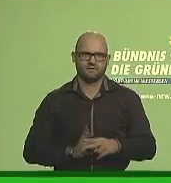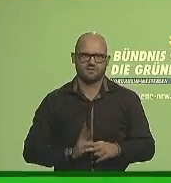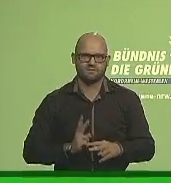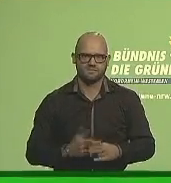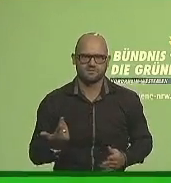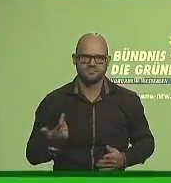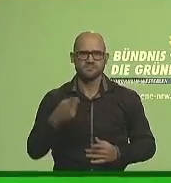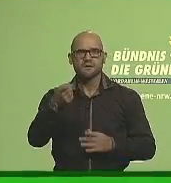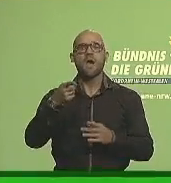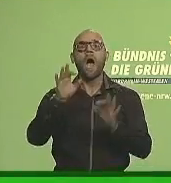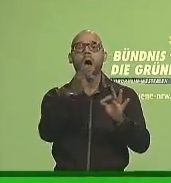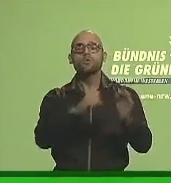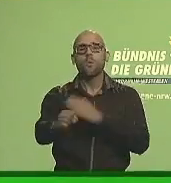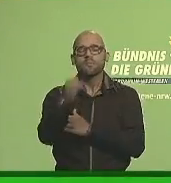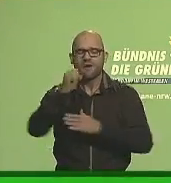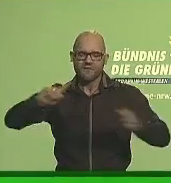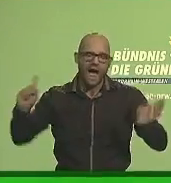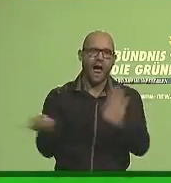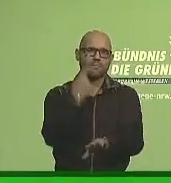auf Atomkraft setzen.